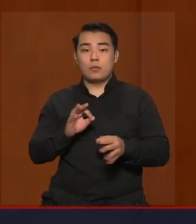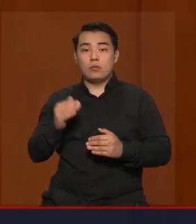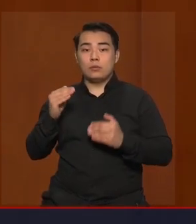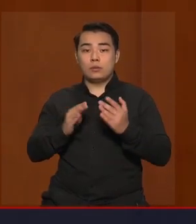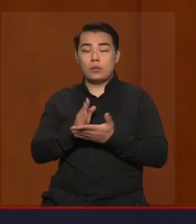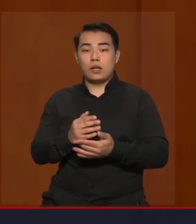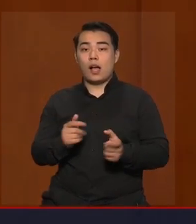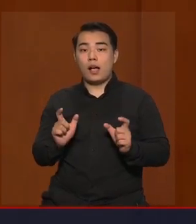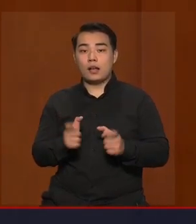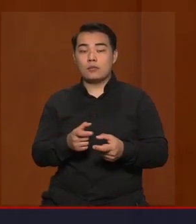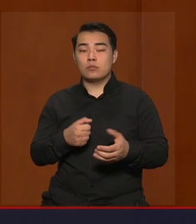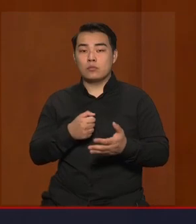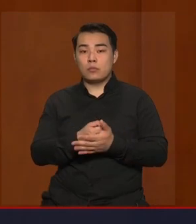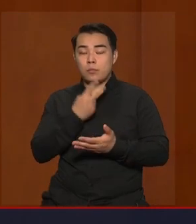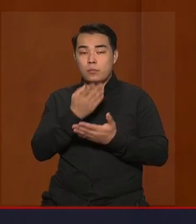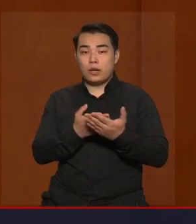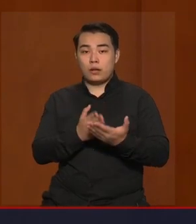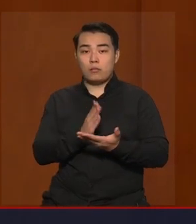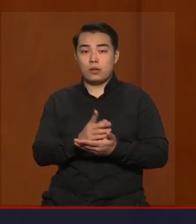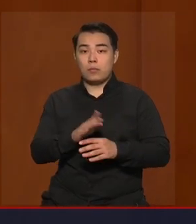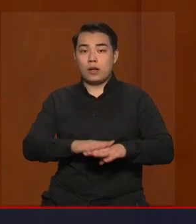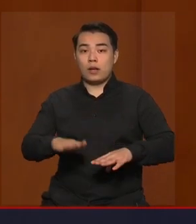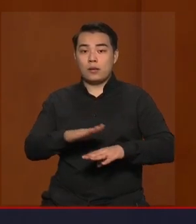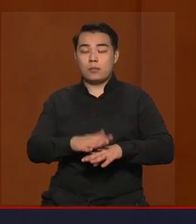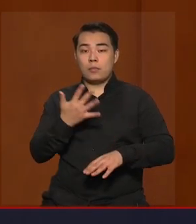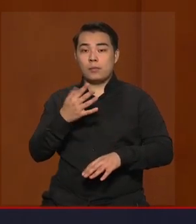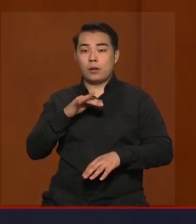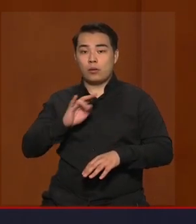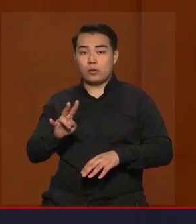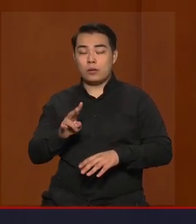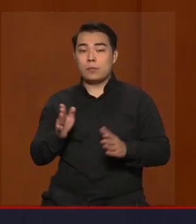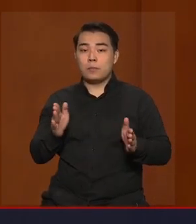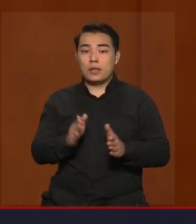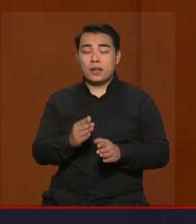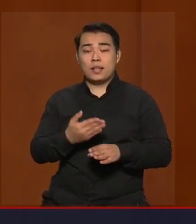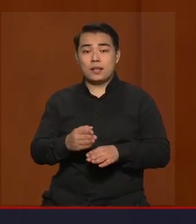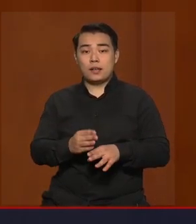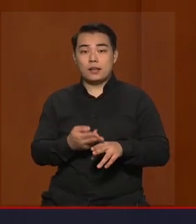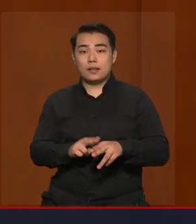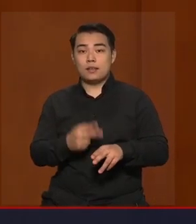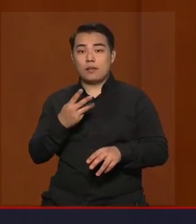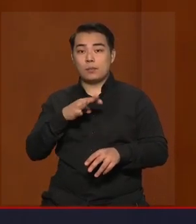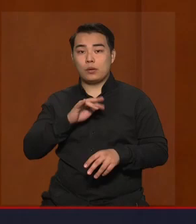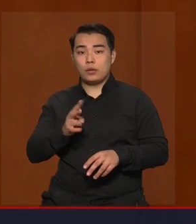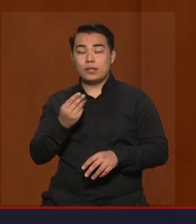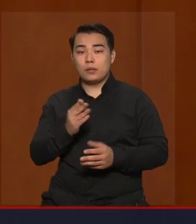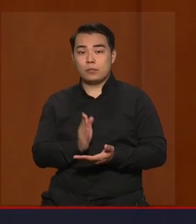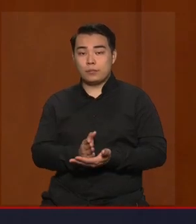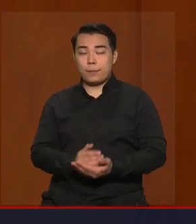уровне ограничить его максимальное значение. Для банков – 5 миллионов тенге, для микрофинансовых организаций – 2 миллиона